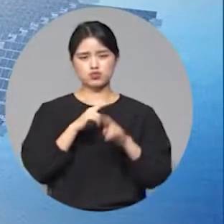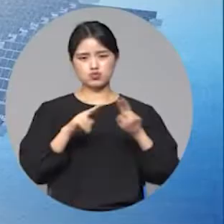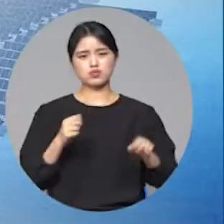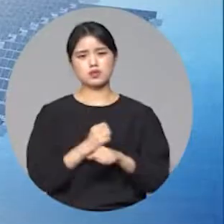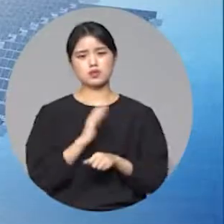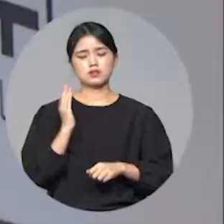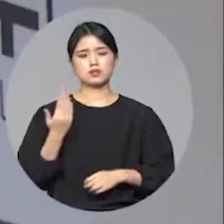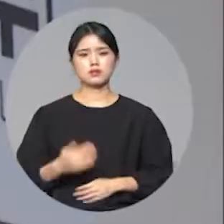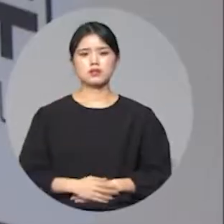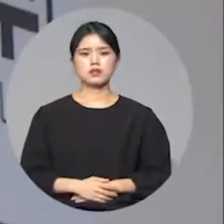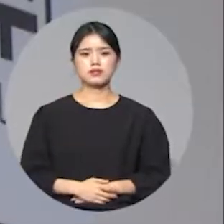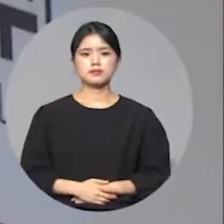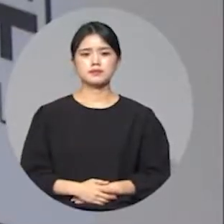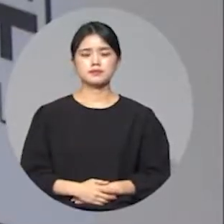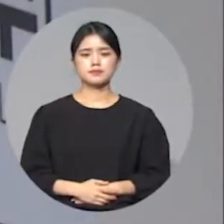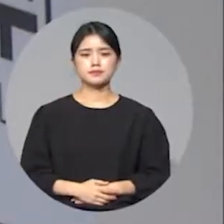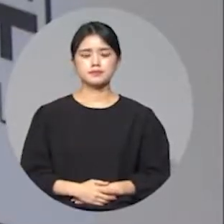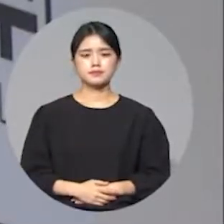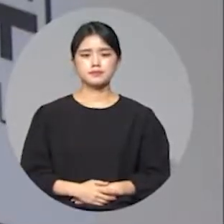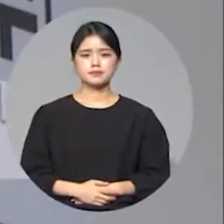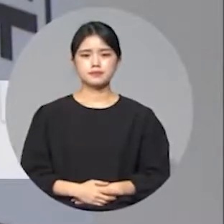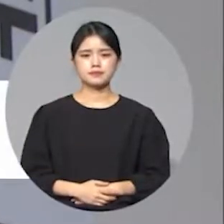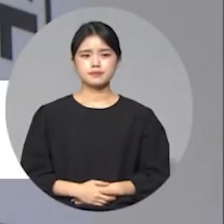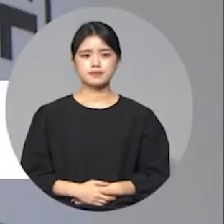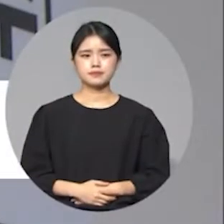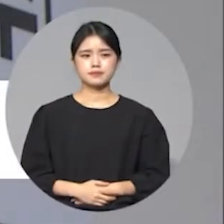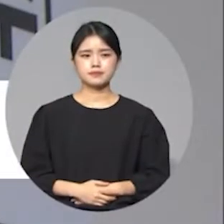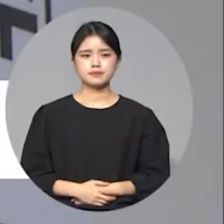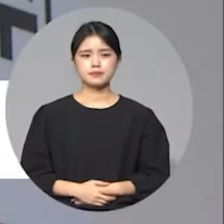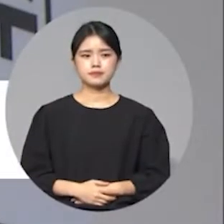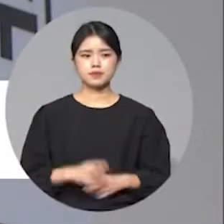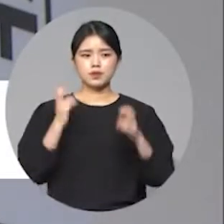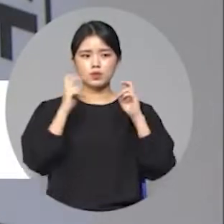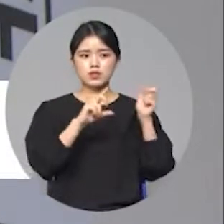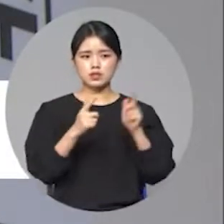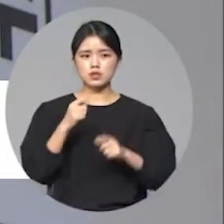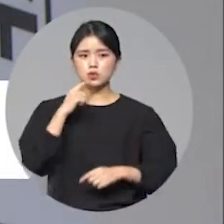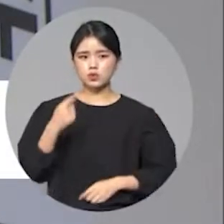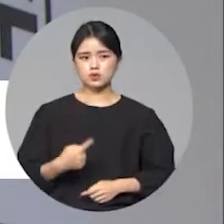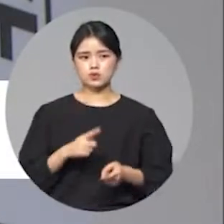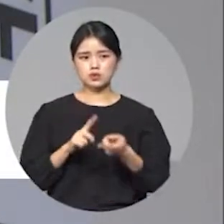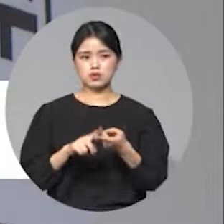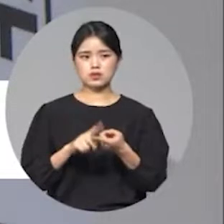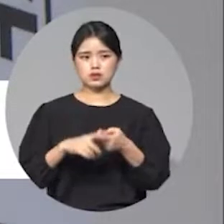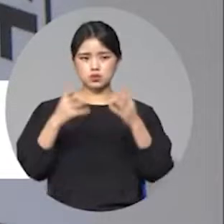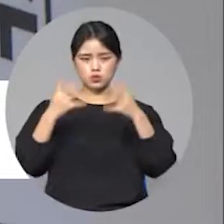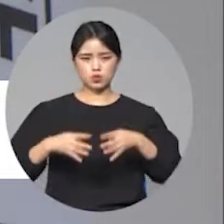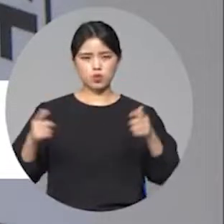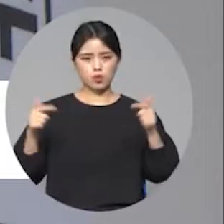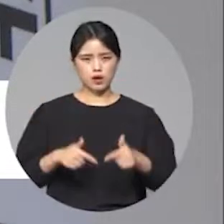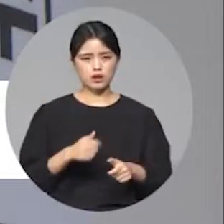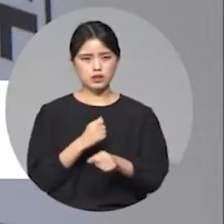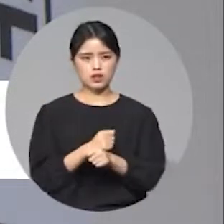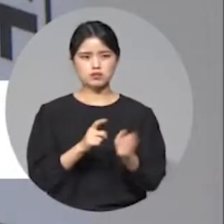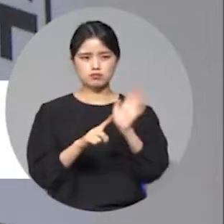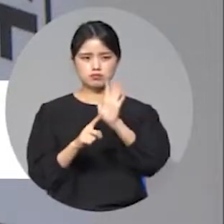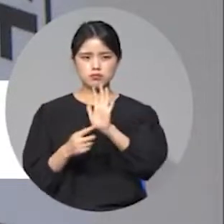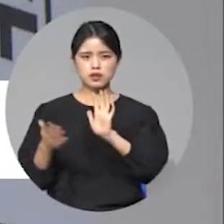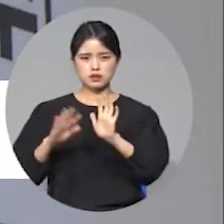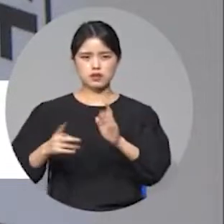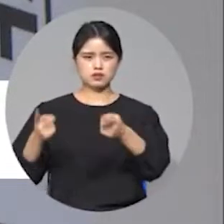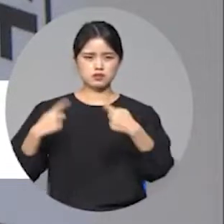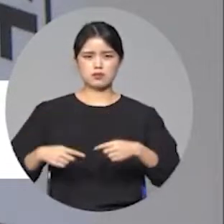취소하기도 했습니다. 수사들이 요청하는 대로 조건들은 대폭 완화를 해서 나갔던 부분인데. 한군데도 입찰에